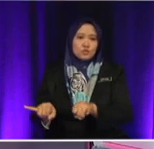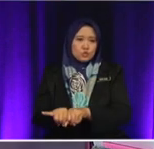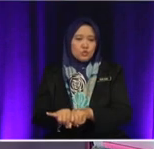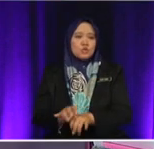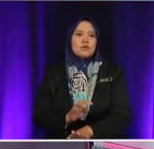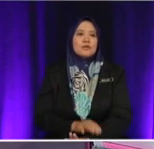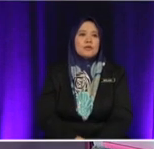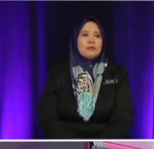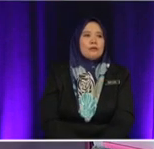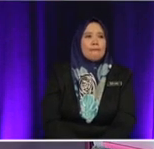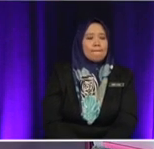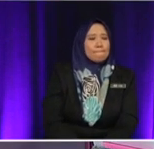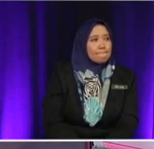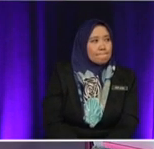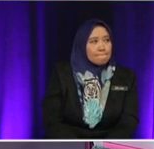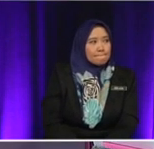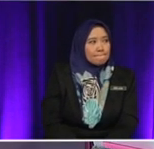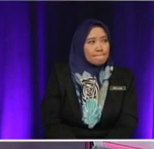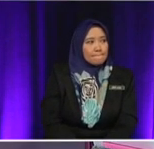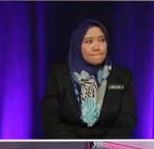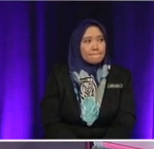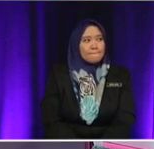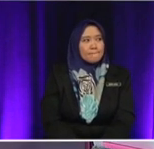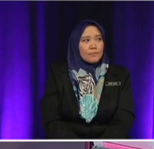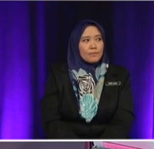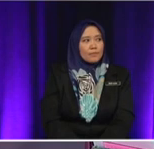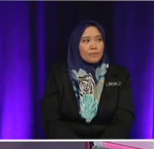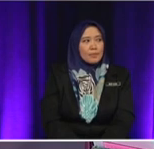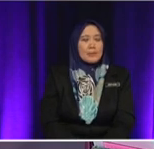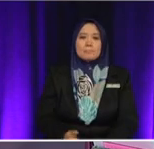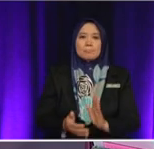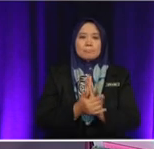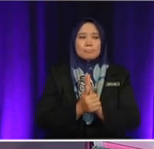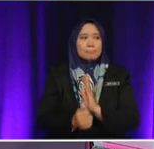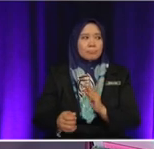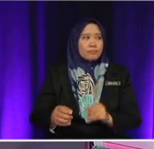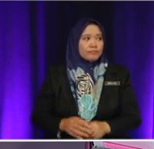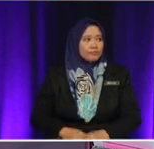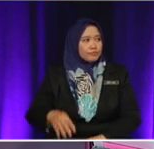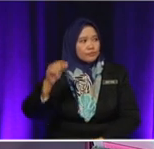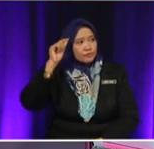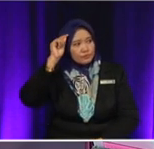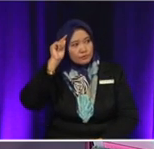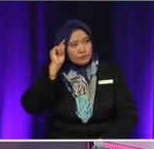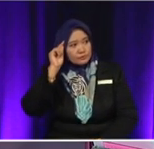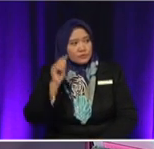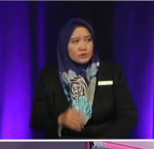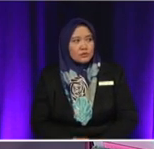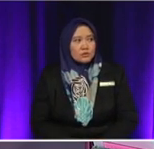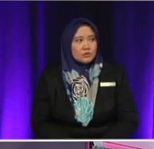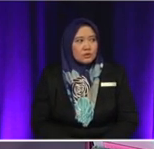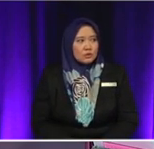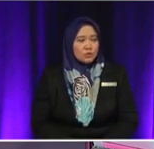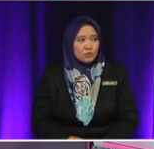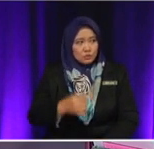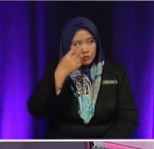kita dikira semua markah juga ya. Okey, kemudian yang kedua, macam mana yang dah dijawab tadi? Okey, menggunakan akal untuk selesaikan